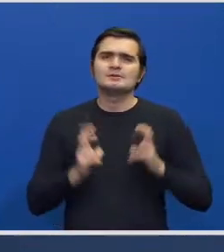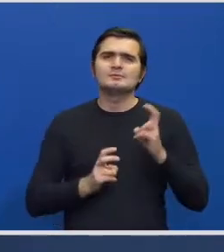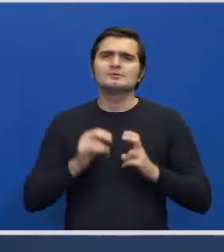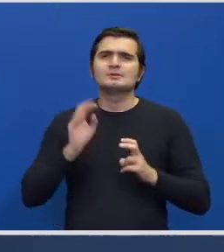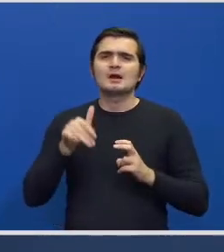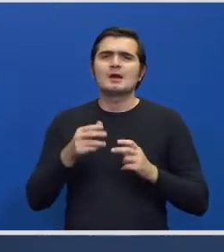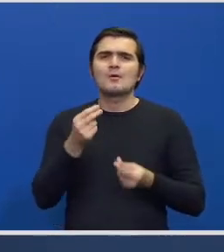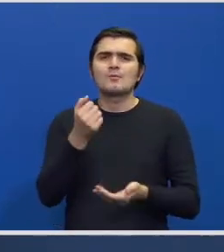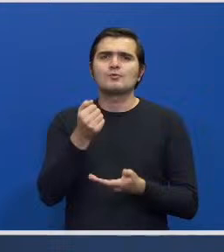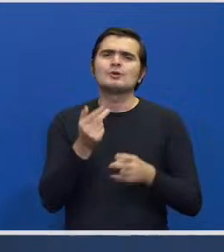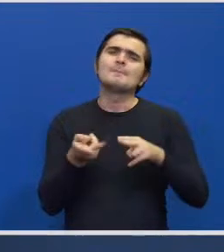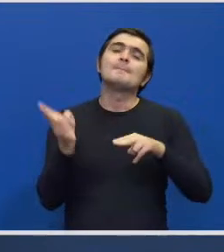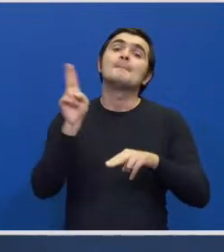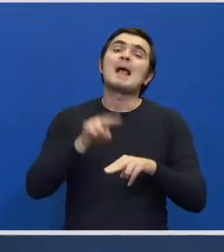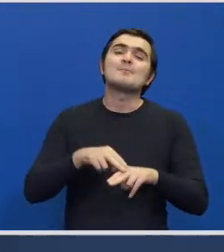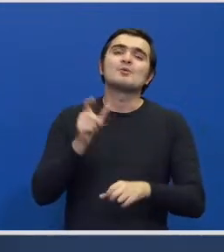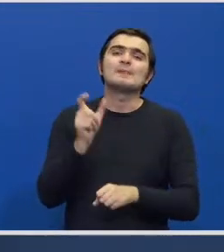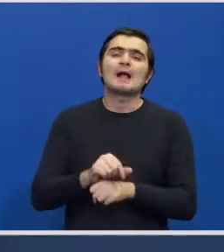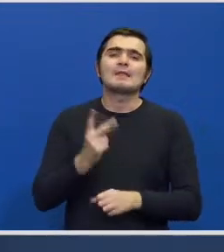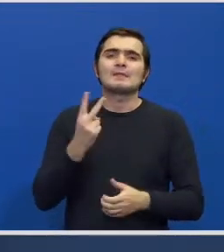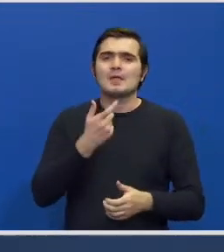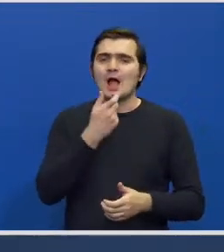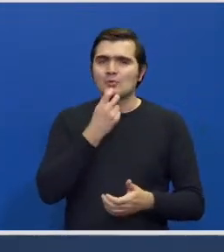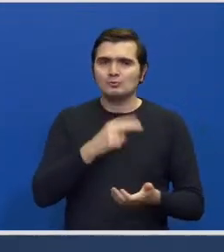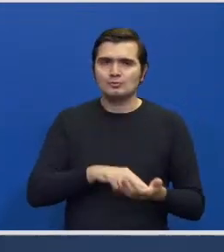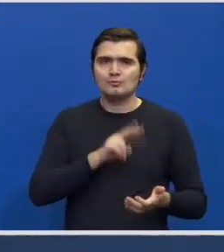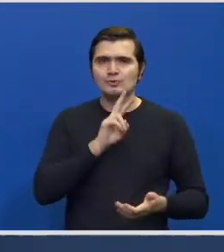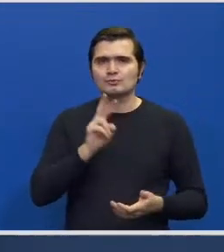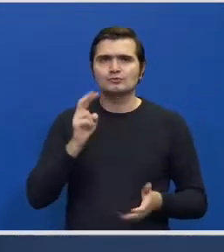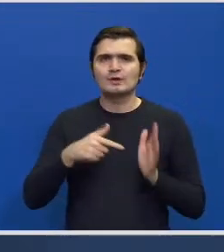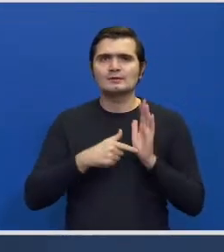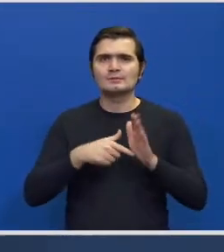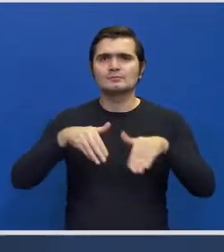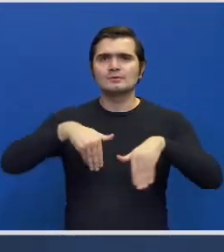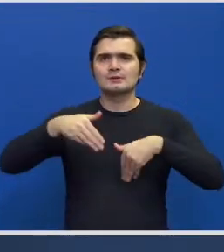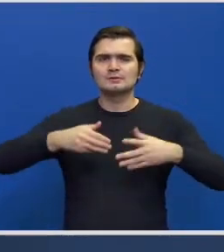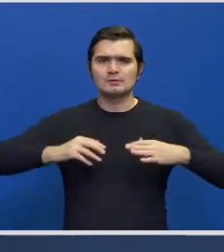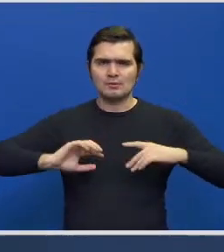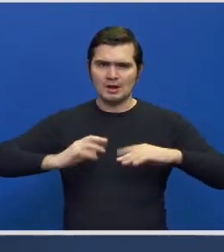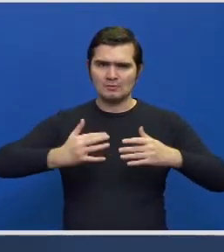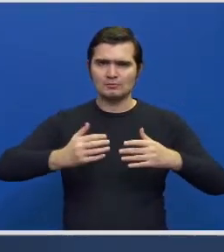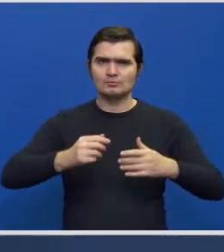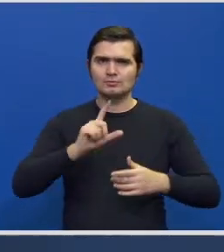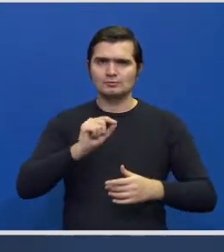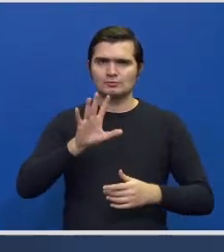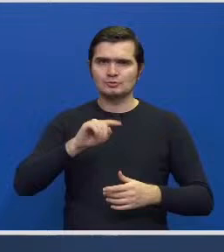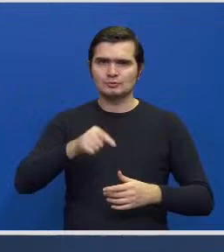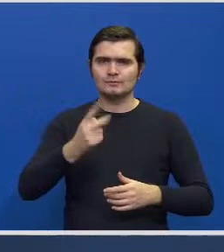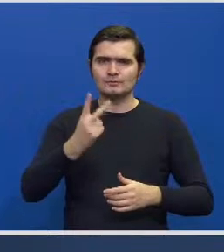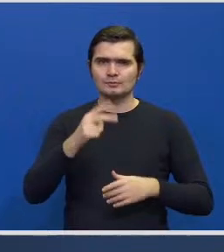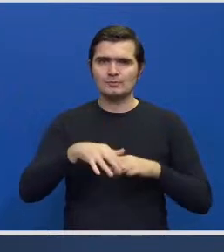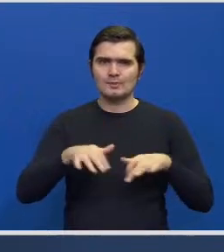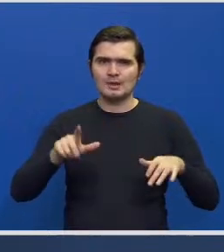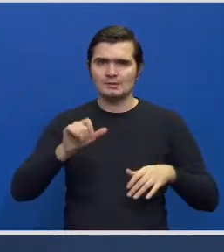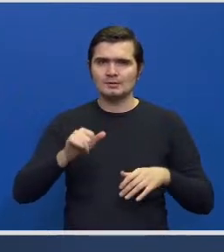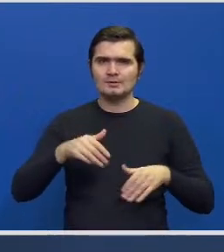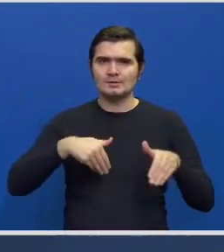Instituții care au alocări mai mari față de anul 2022. Avem Ministerul